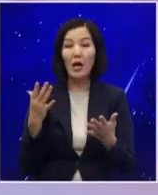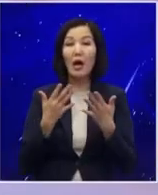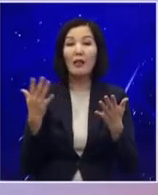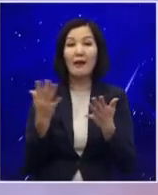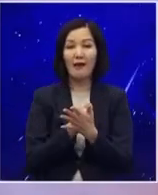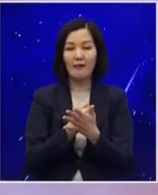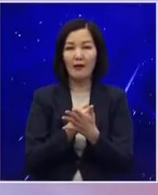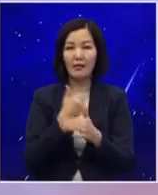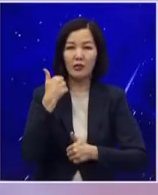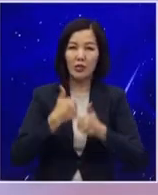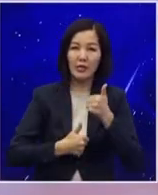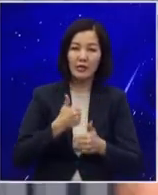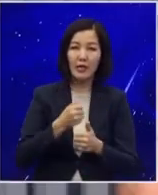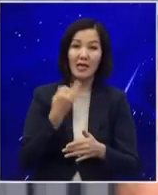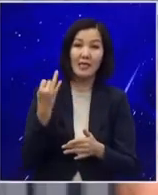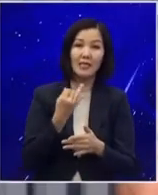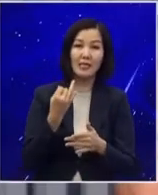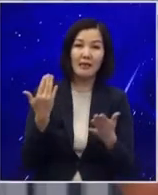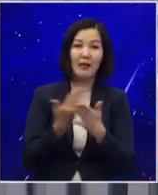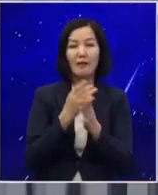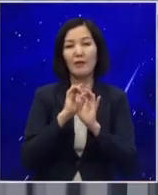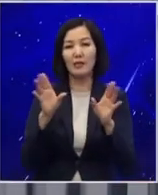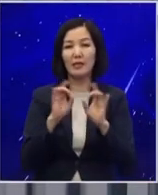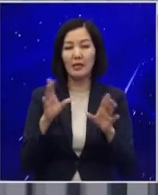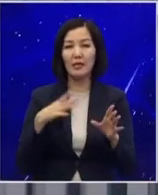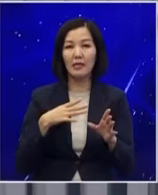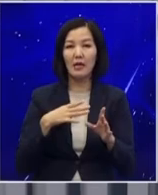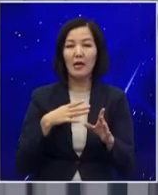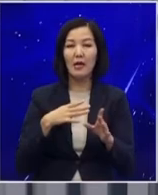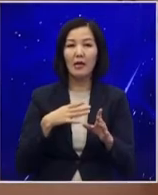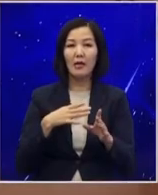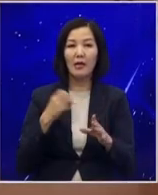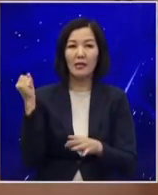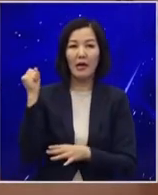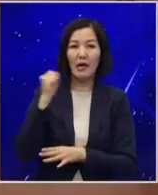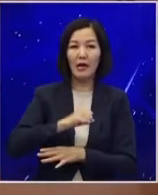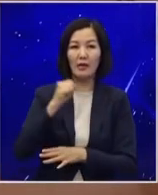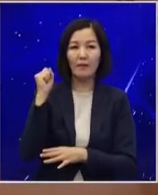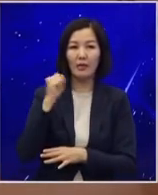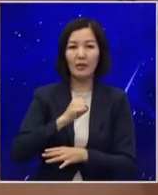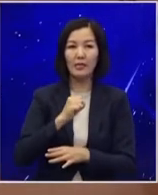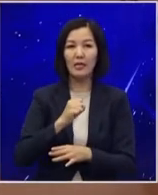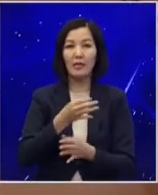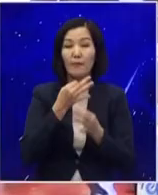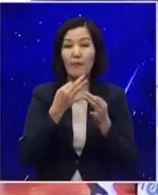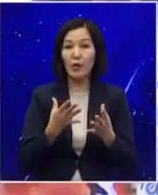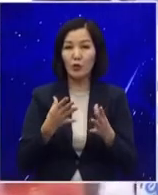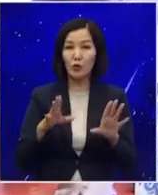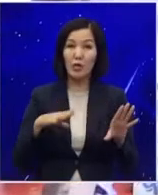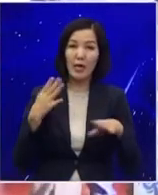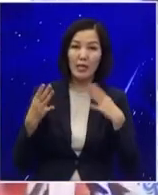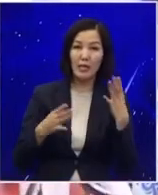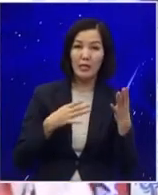айтып, жарыстағы қызықты сәттерін тілге тиек етті. Сонымен қатар жиналғандарға армрестлингтің қарапайым дайындық тәсілдерін көрсетті. Атымыз